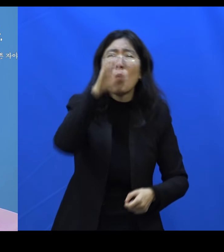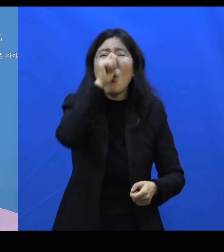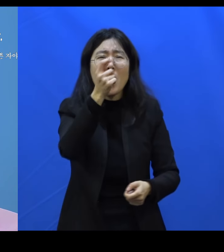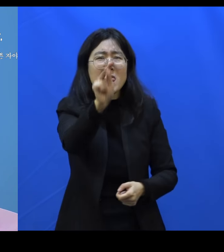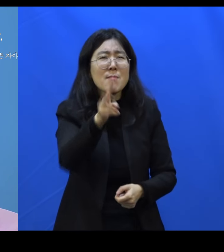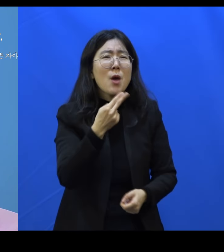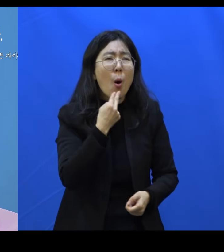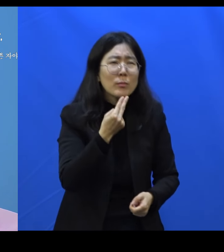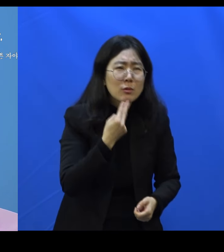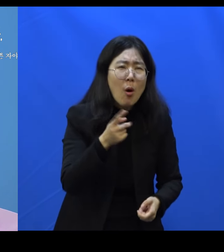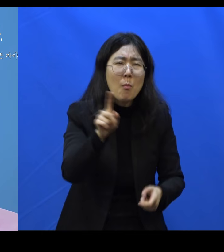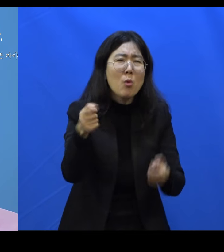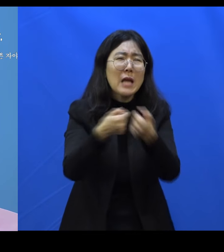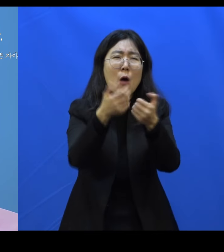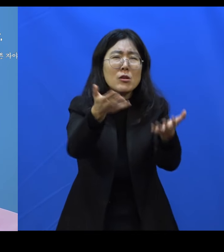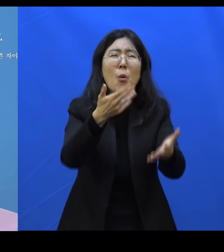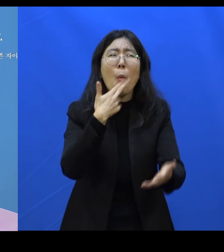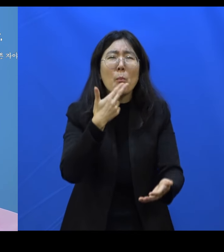좋은 거예요. 너무 좋은 거.